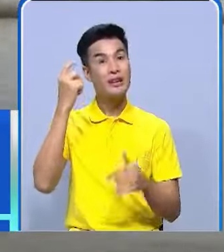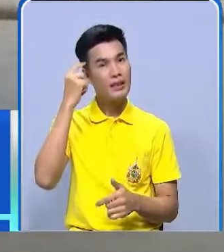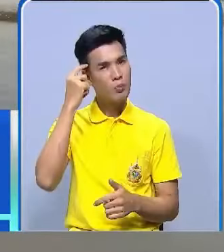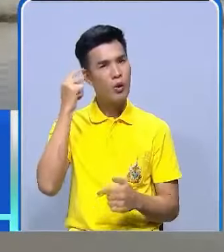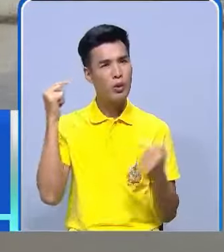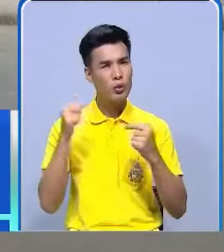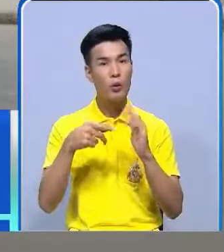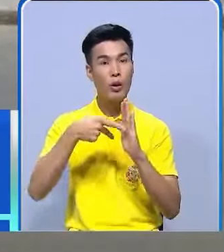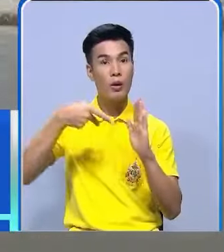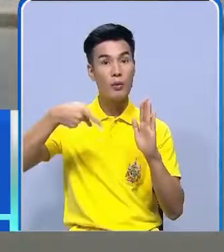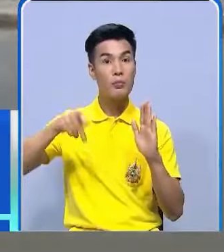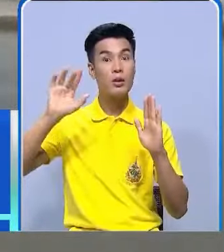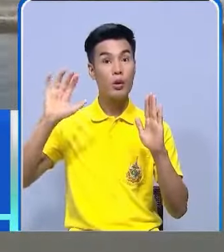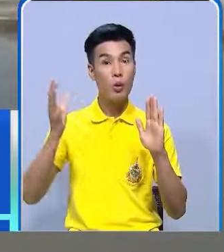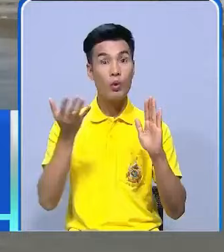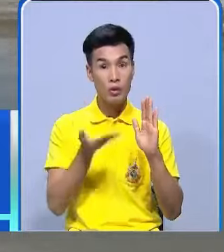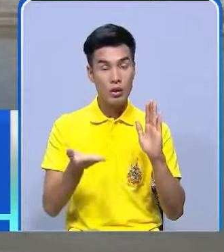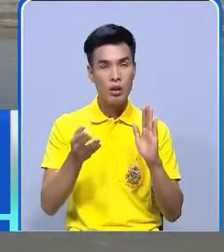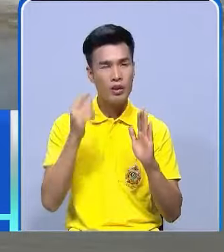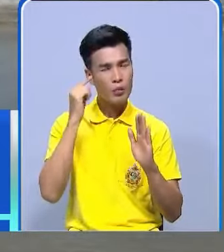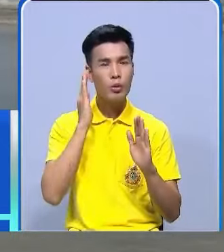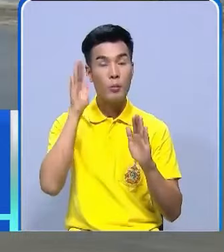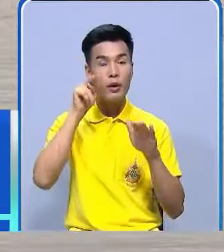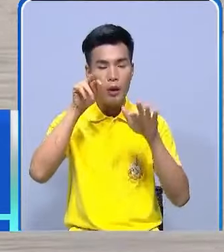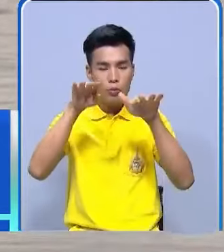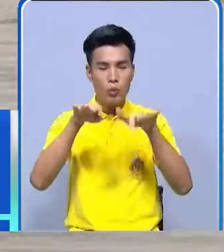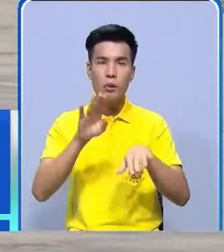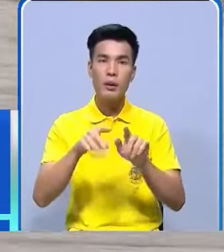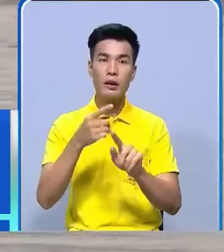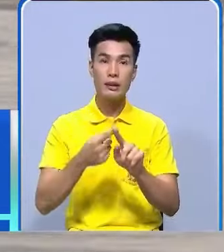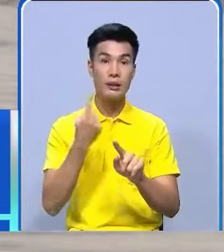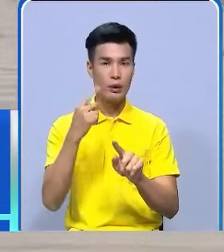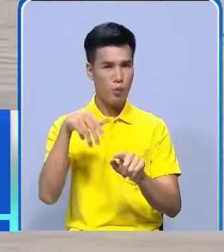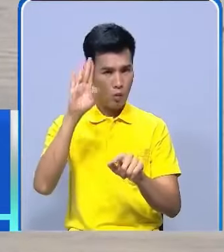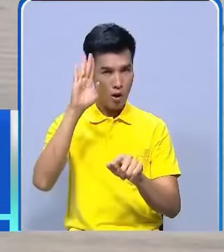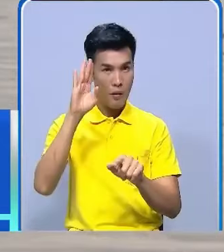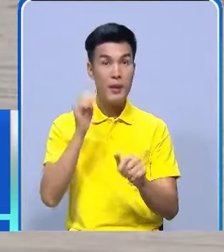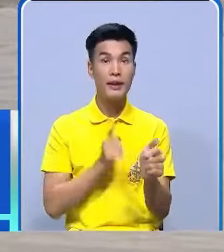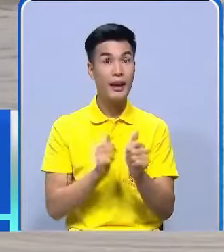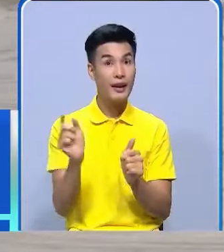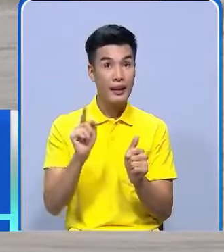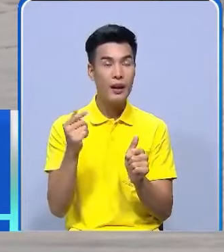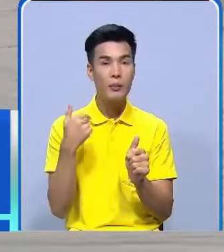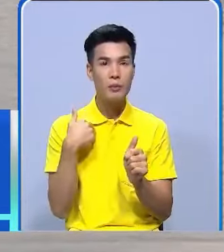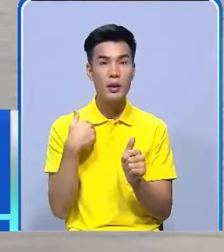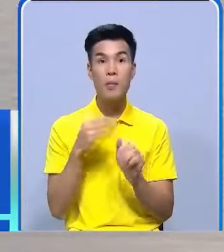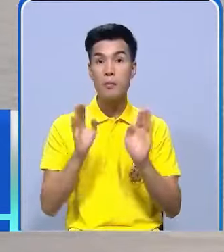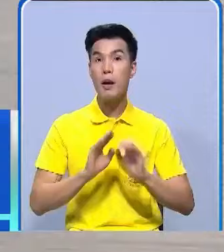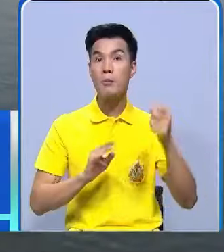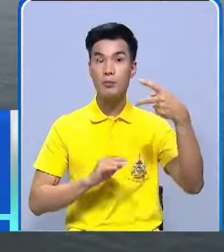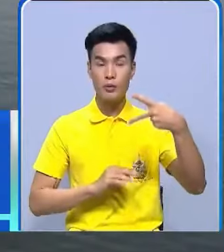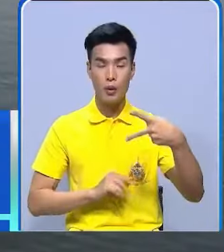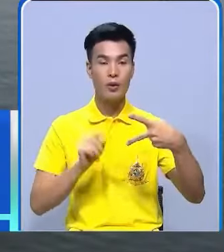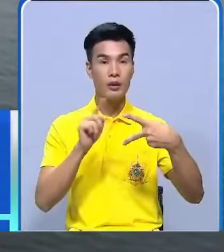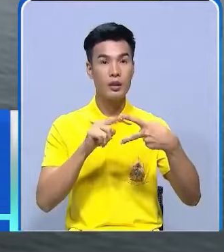กำโมเดลจุดนี้นะกว่าน้ำจะลดเนี่ยก็อีกเดือนกว่าแข่งขันกันแบบไหนแข่งขันกัน2ประเภทค่ะประเภท